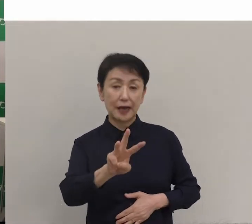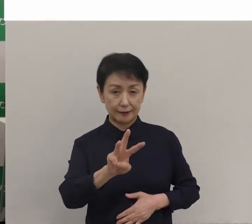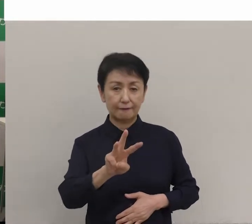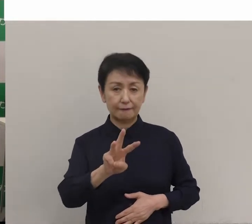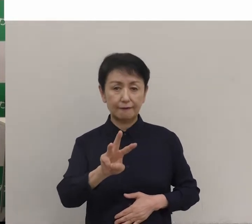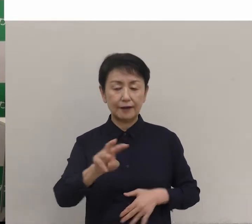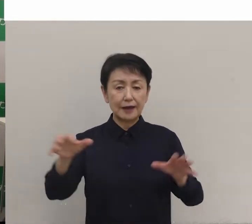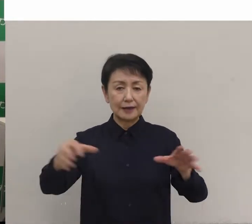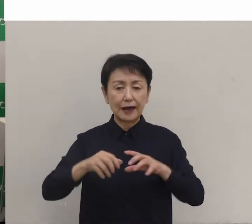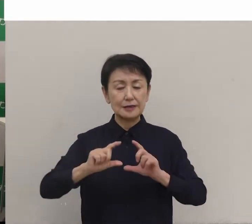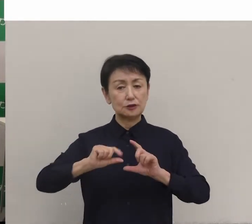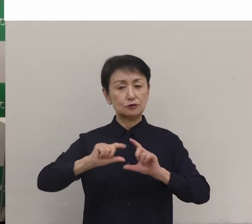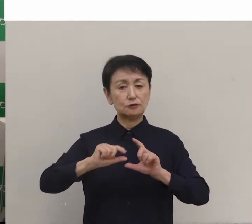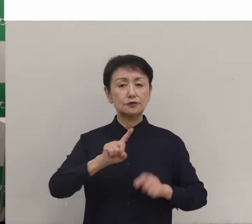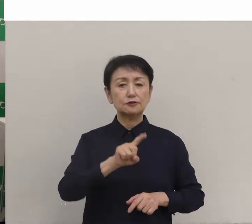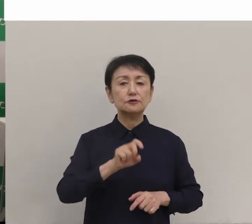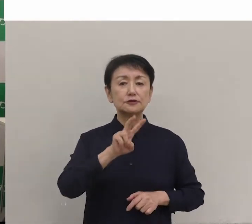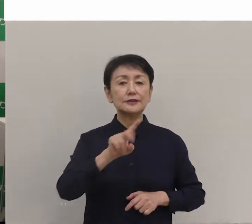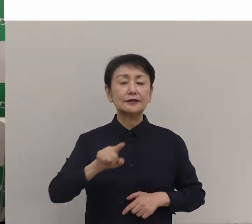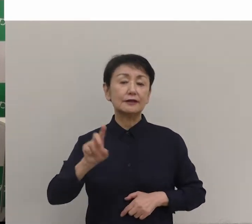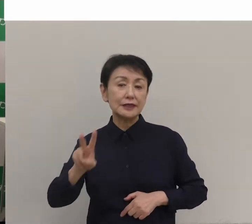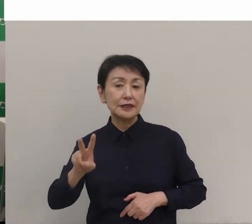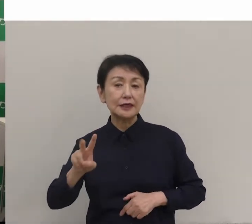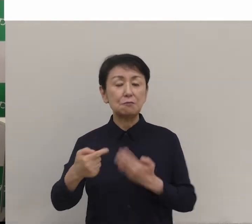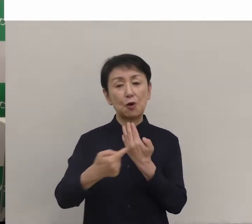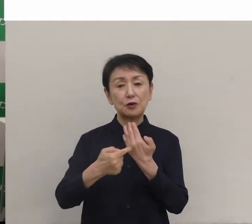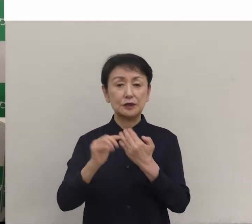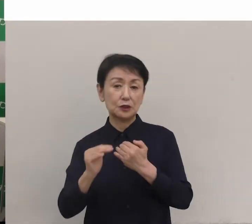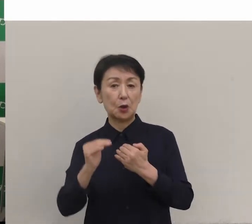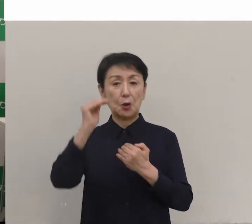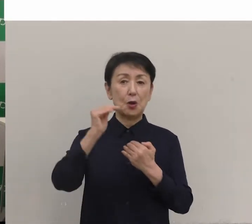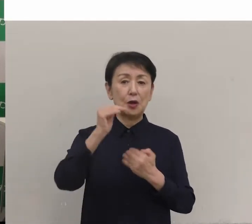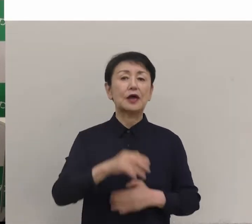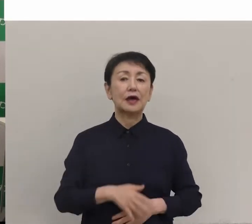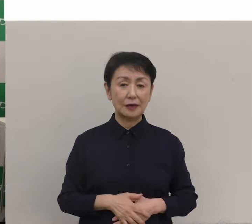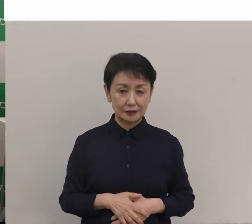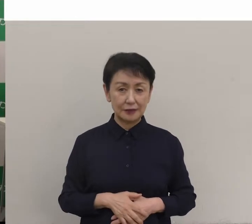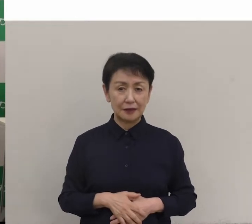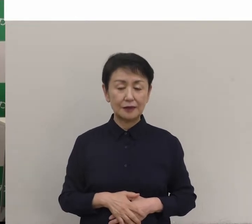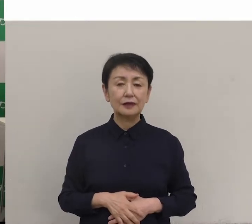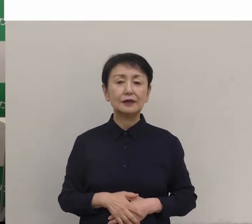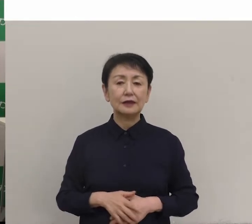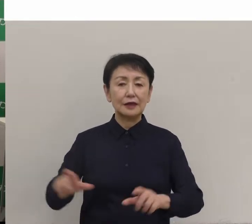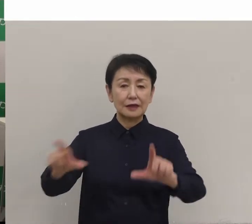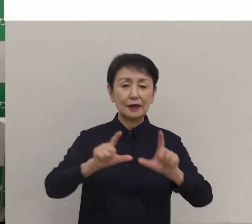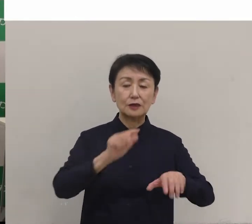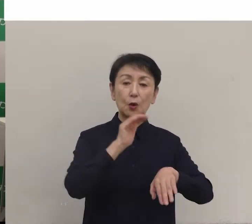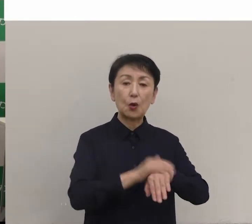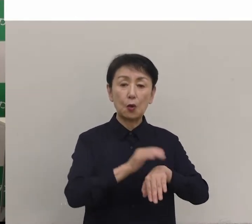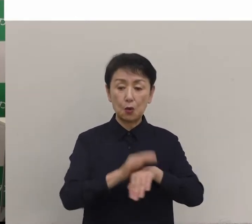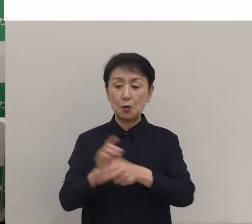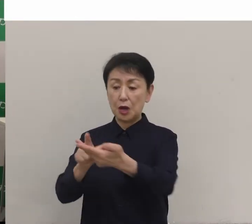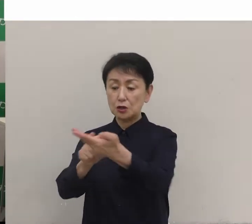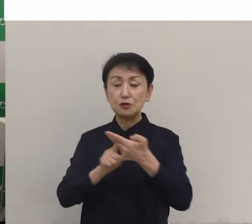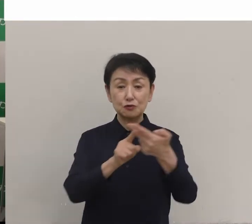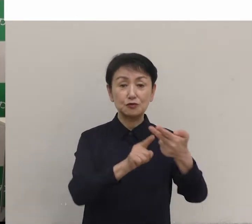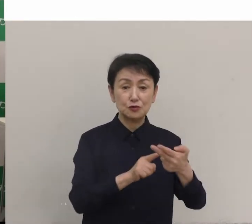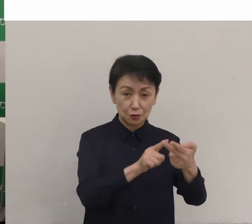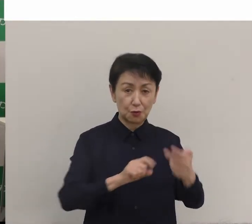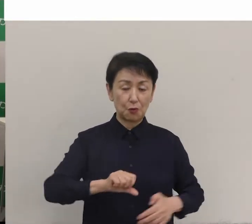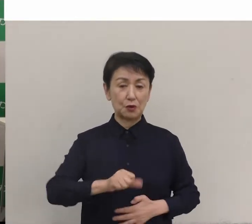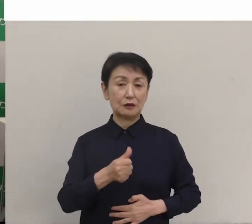は 12.2 ポイント上がりました。回答方法の内訳といたしましては、郵送回答が